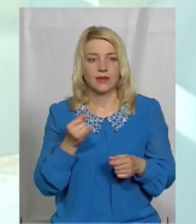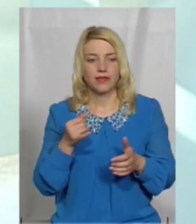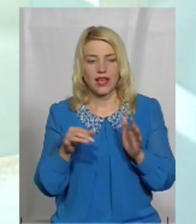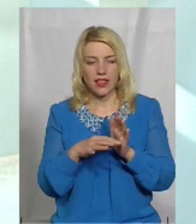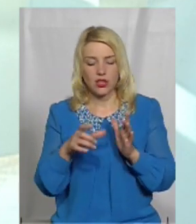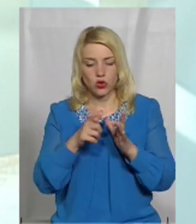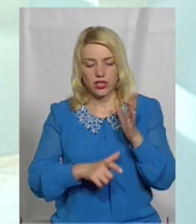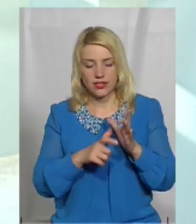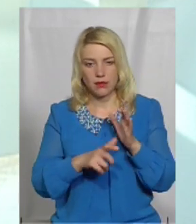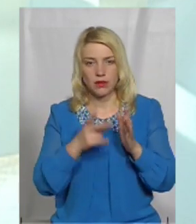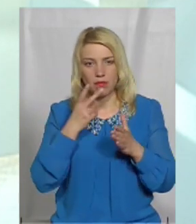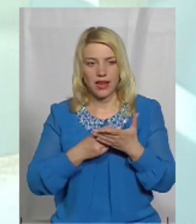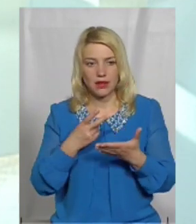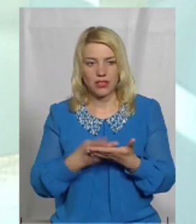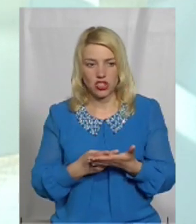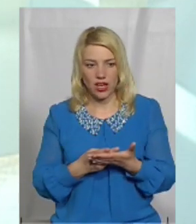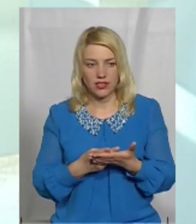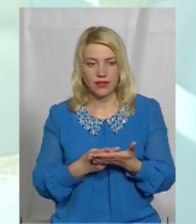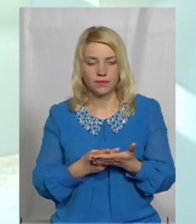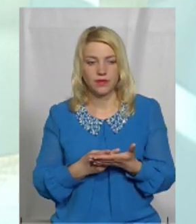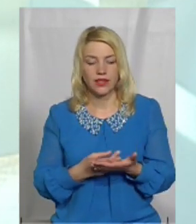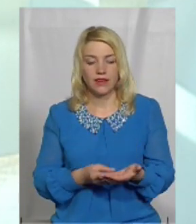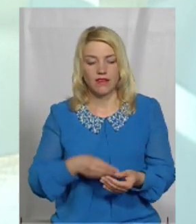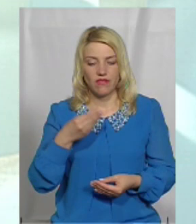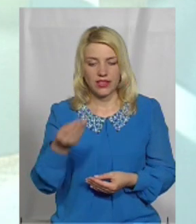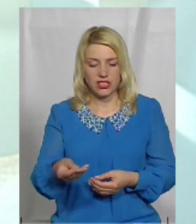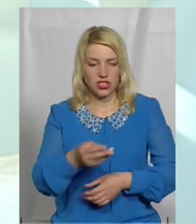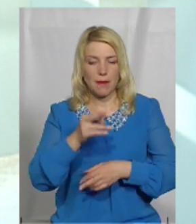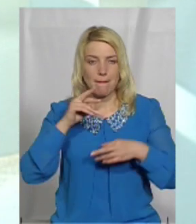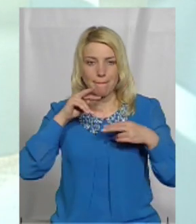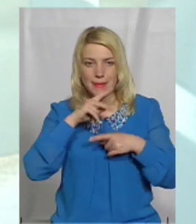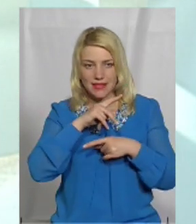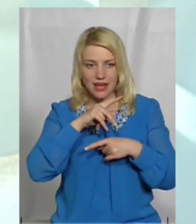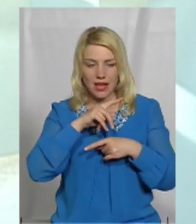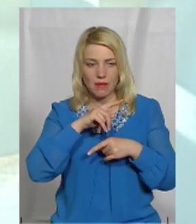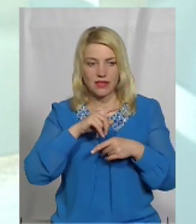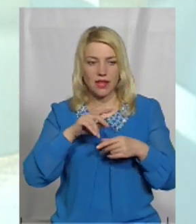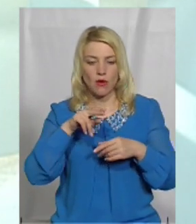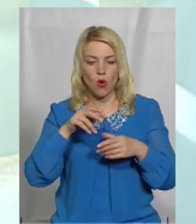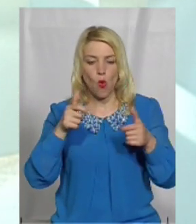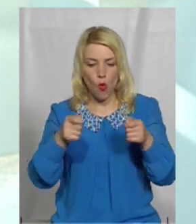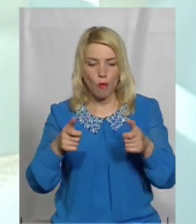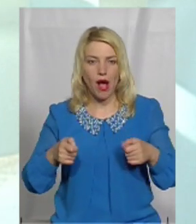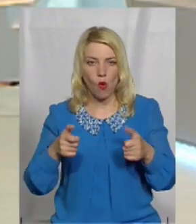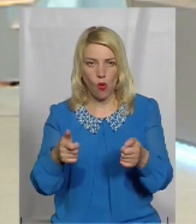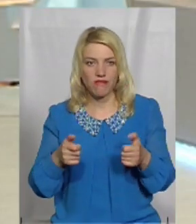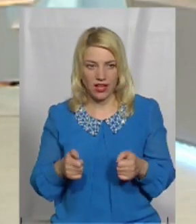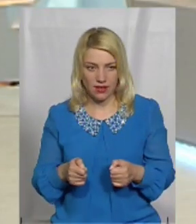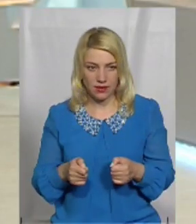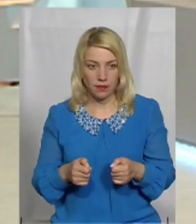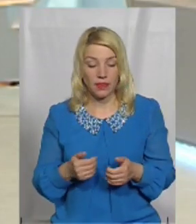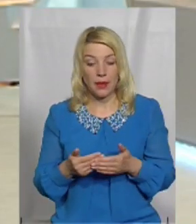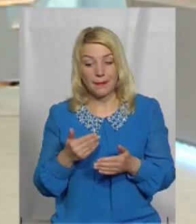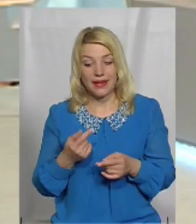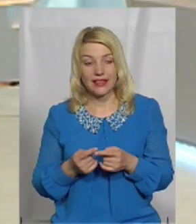електронний рецепт передбачає видачу медикаменту в цілому по упаковці. Так же ж, Ольга Ігорівна? Так. І перед